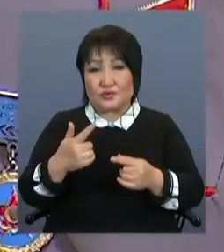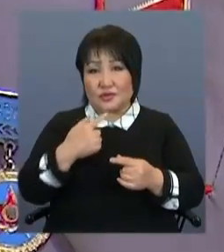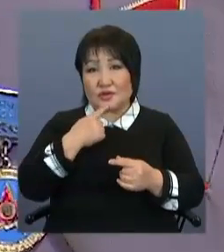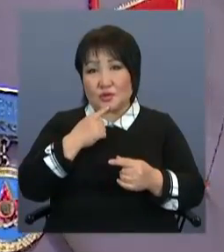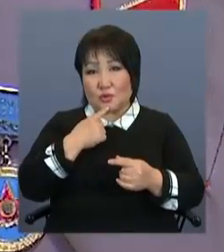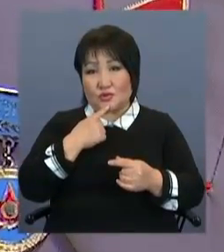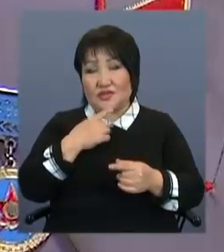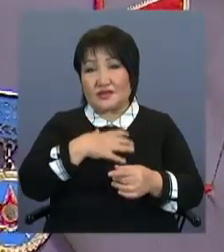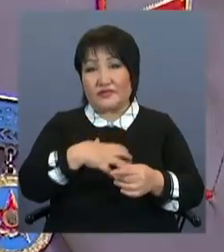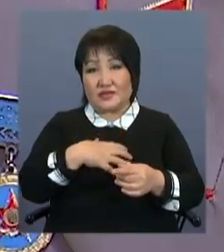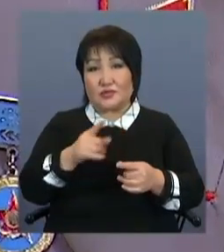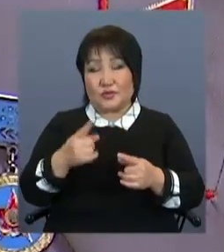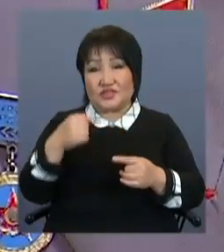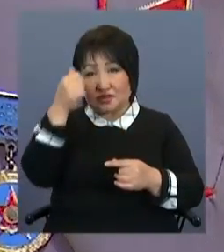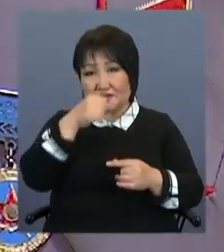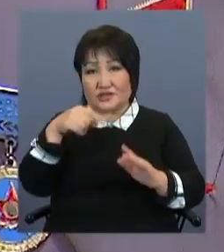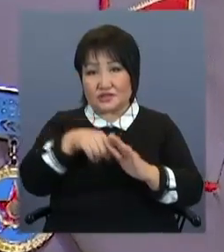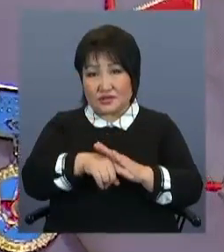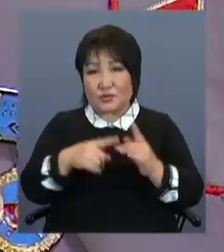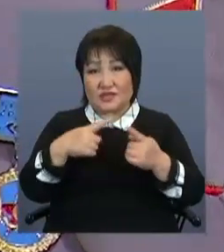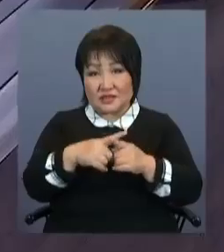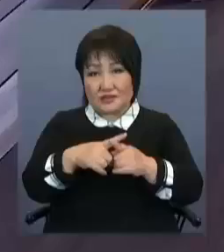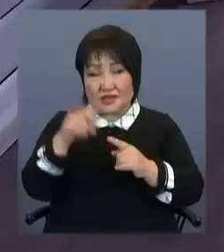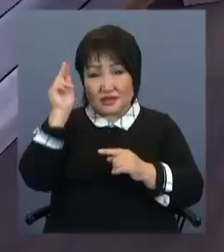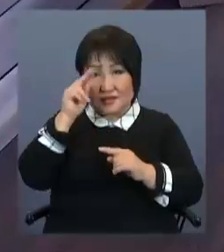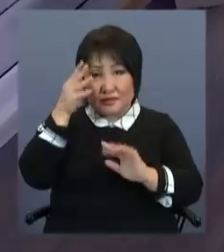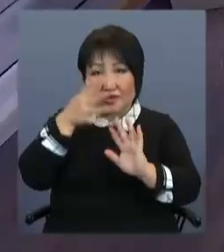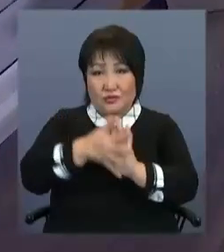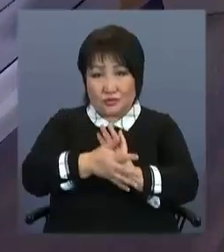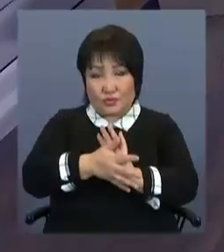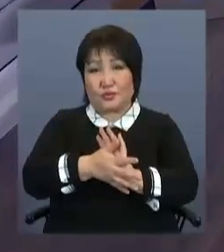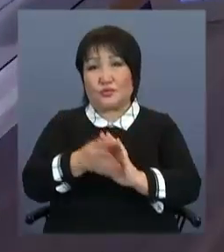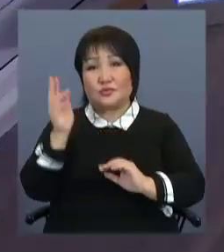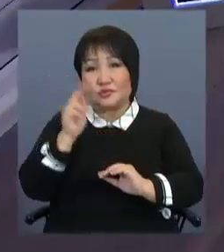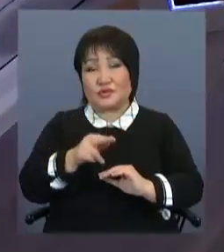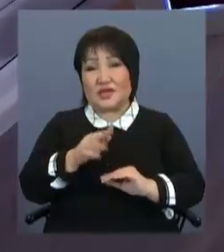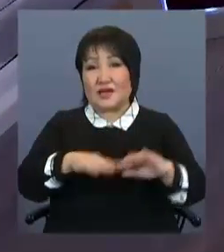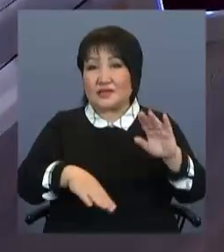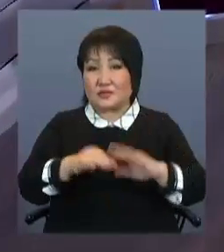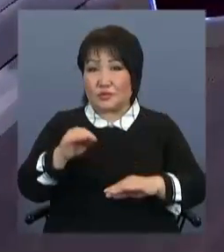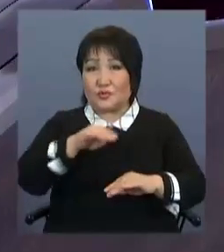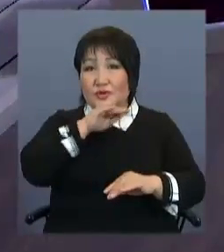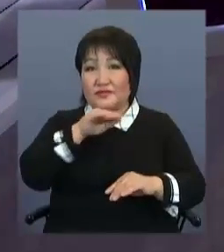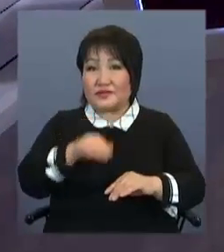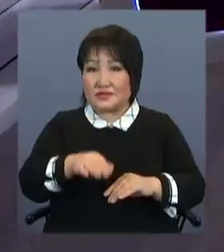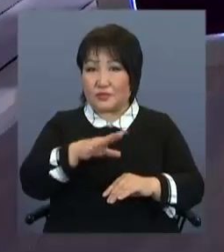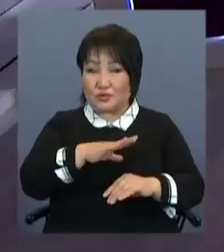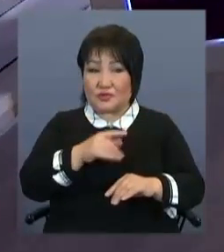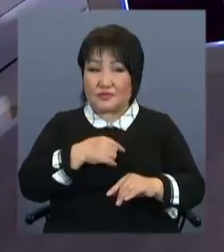сол техниканы меңгеру, кәсіби болу, профессионал болу меніңше күмән.